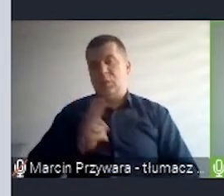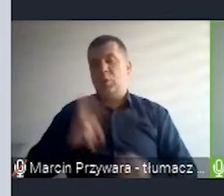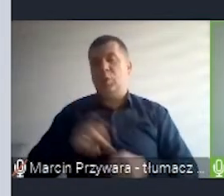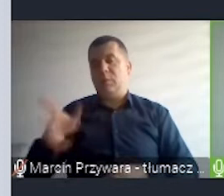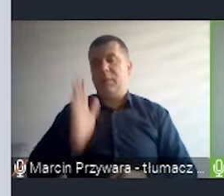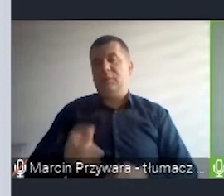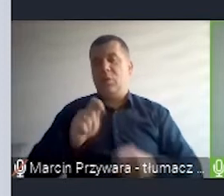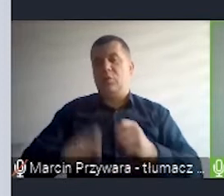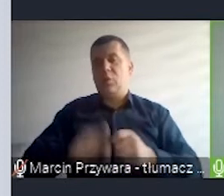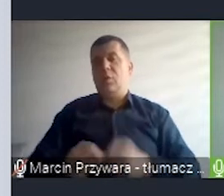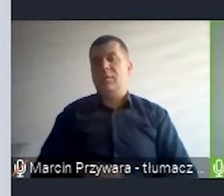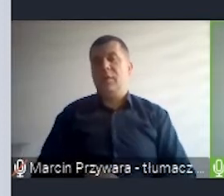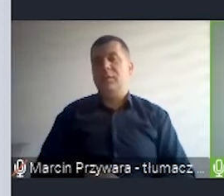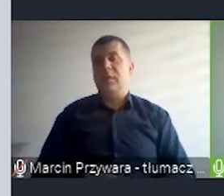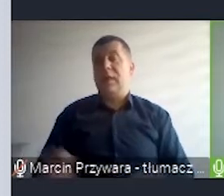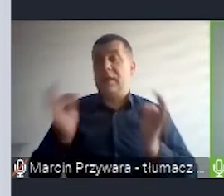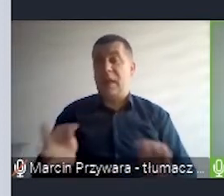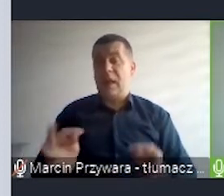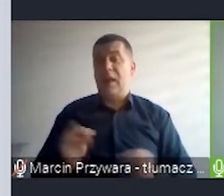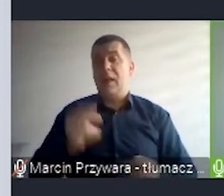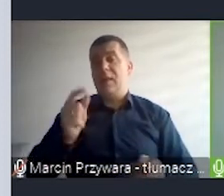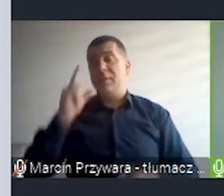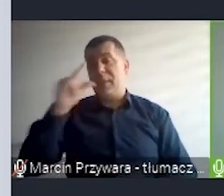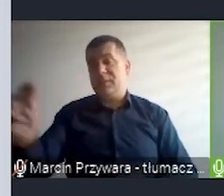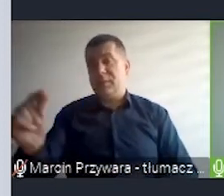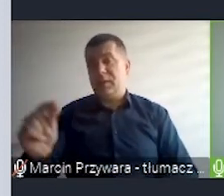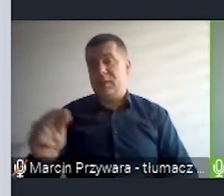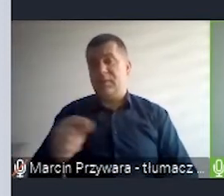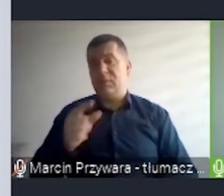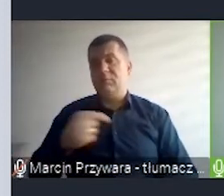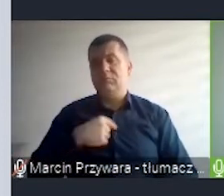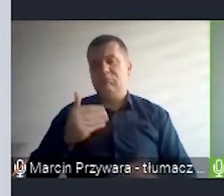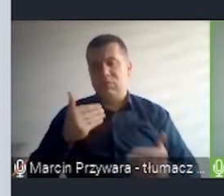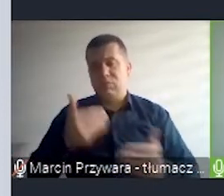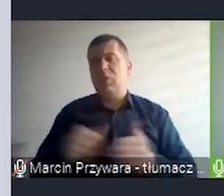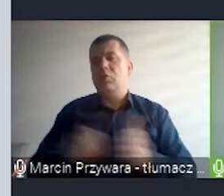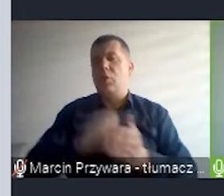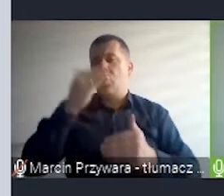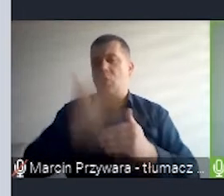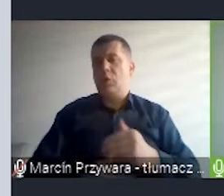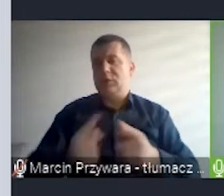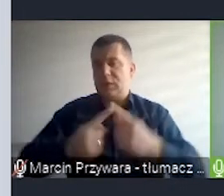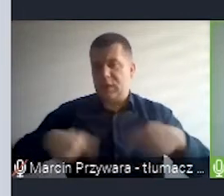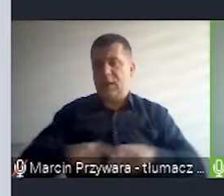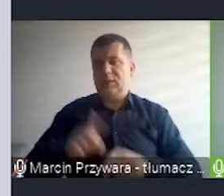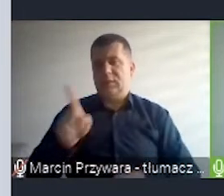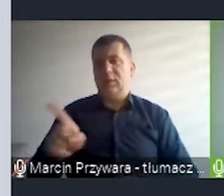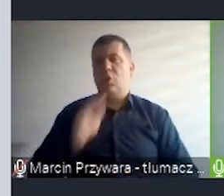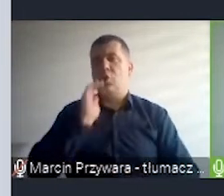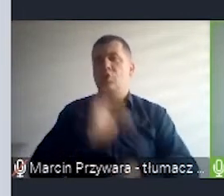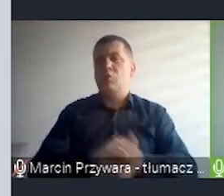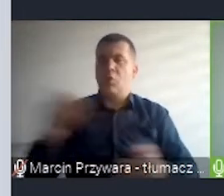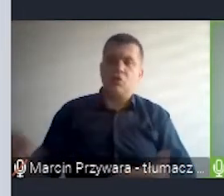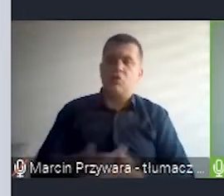kontrolować. Bo w tej chwili, w perspektywie, no dochodzimy do końca jej realizacji. Umów